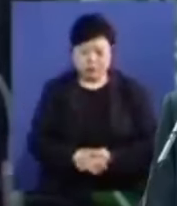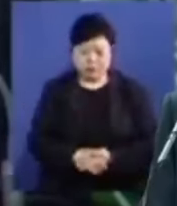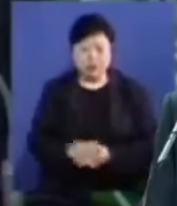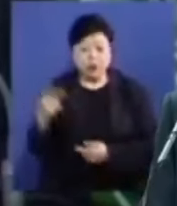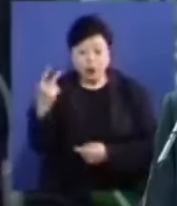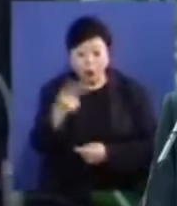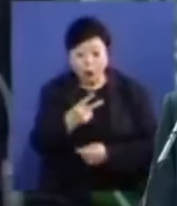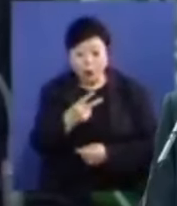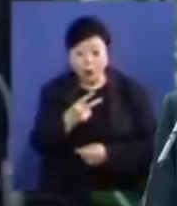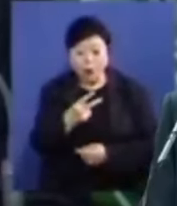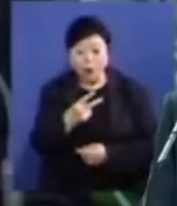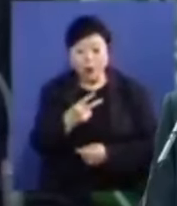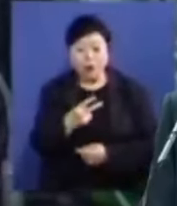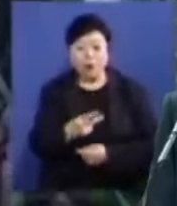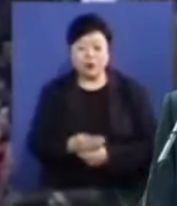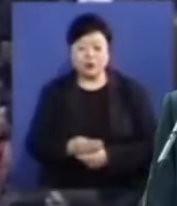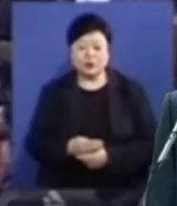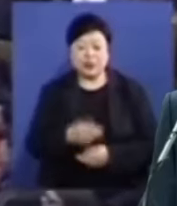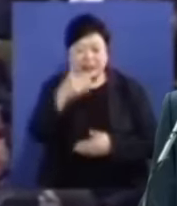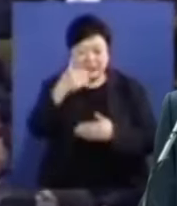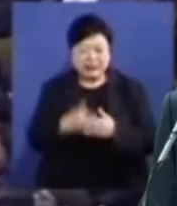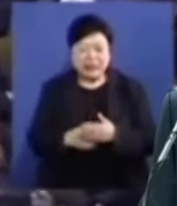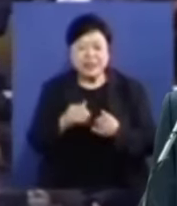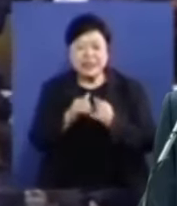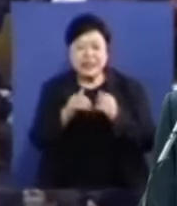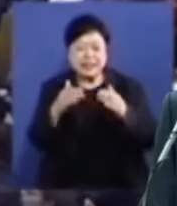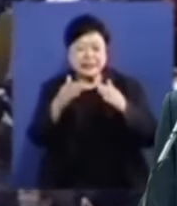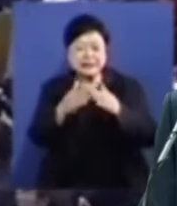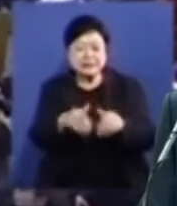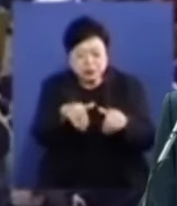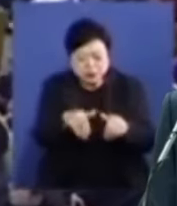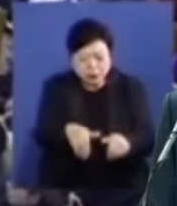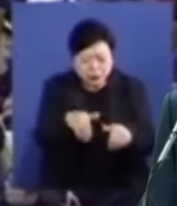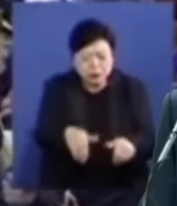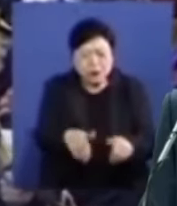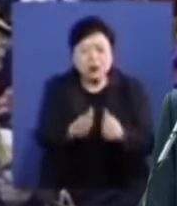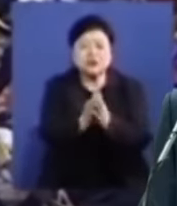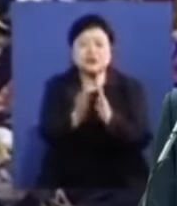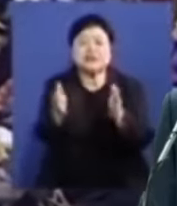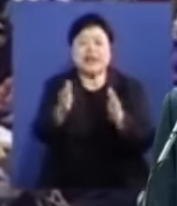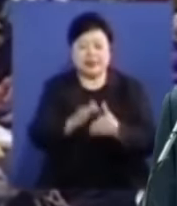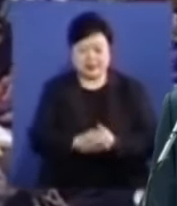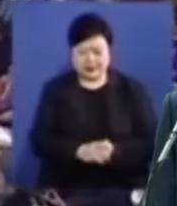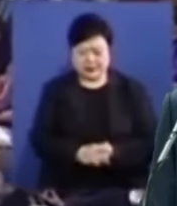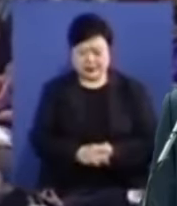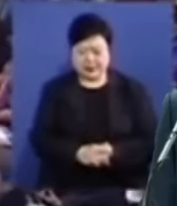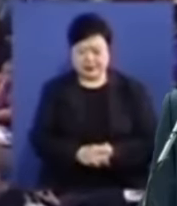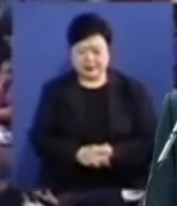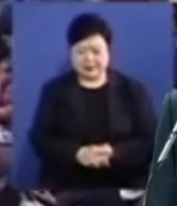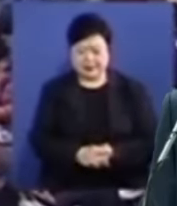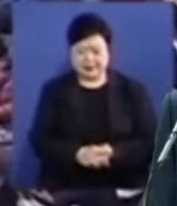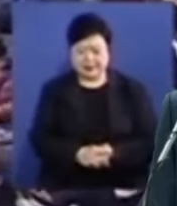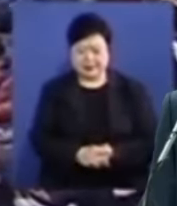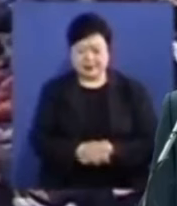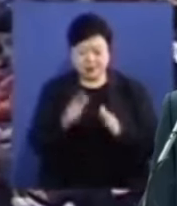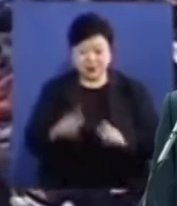그리고 어떻게 했냐? 나머지 식모살이부터 시작한